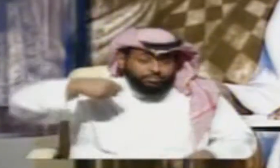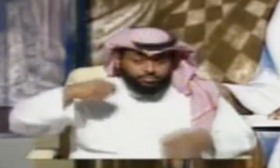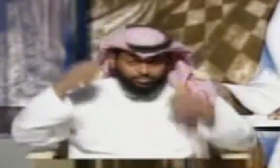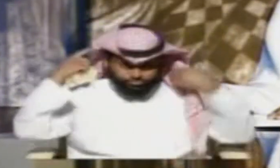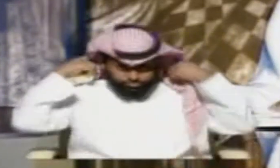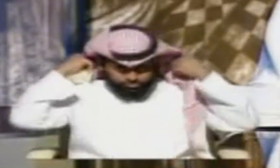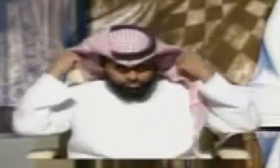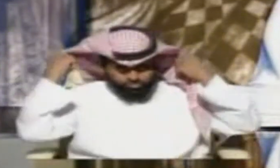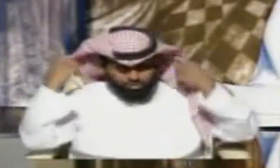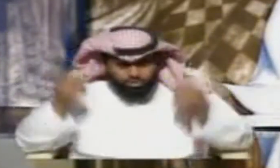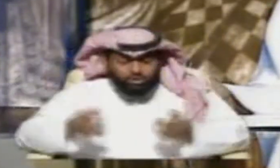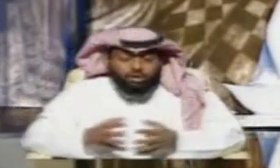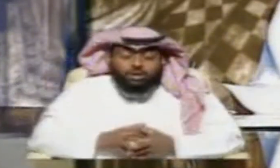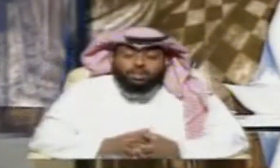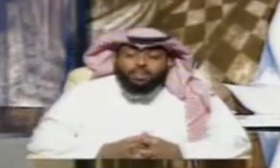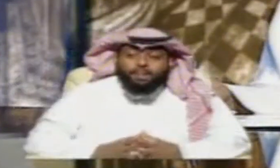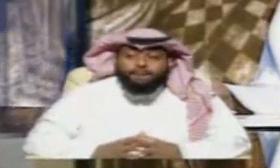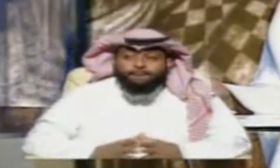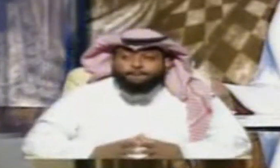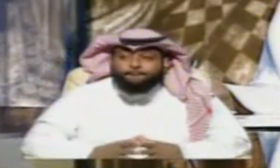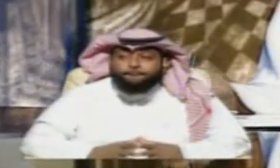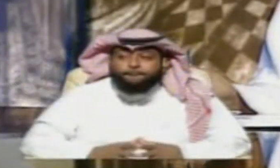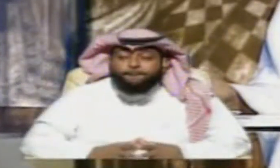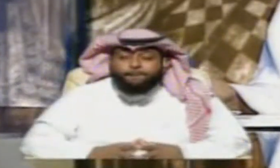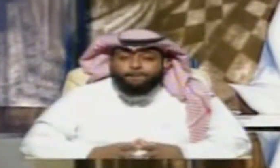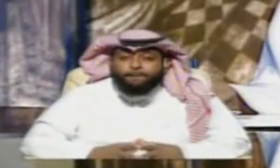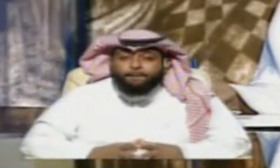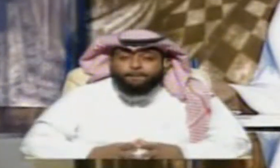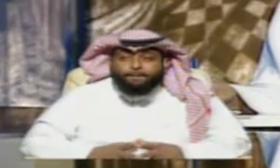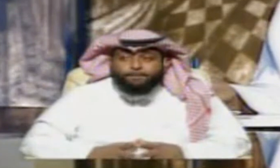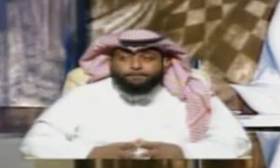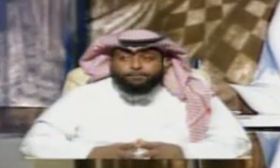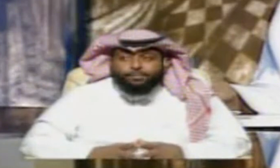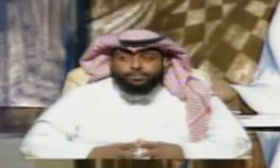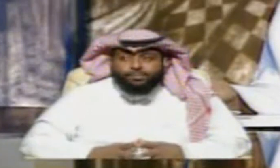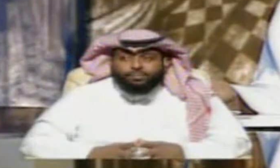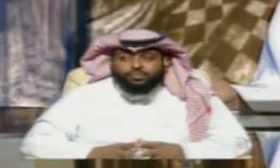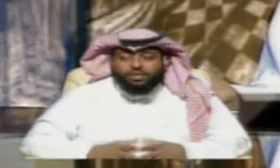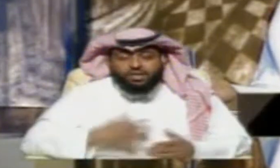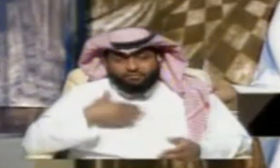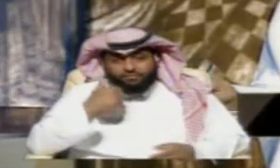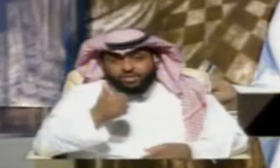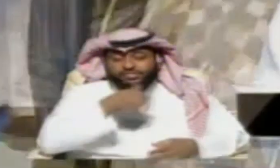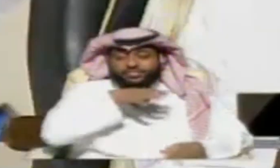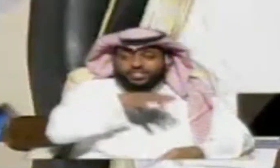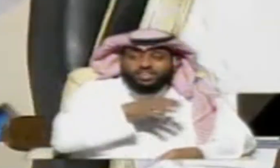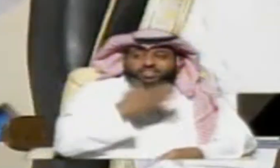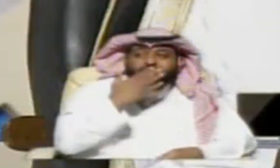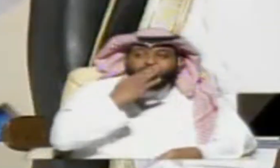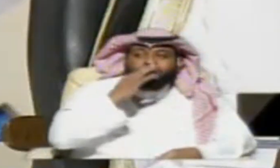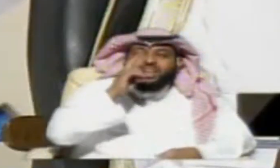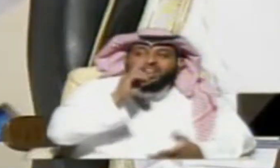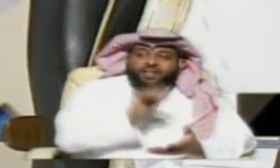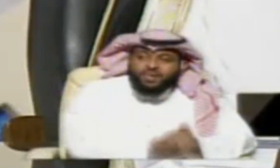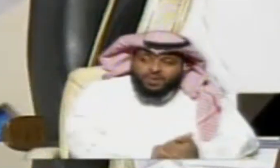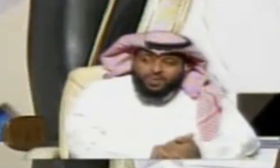السلام عليكم شيخ. عليكم السلام ورحمة الله. تفضل يا أسامة. محتين شحالك شيخ؟ مساك الله بالخير. تفضل يا أخي